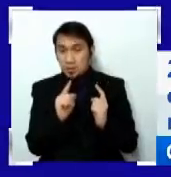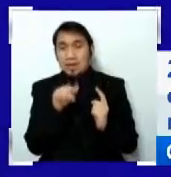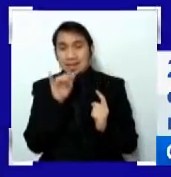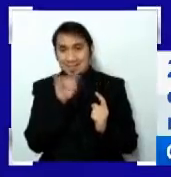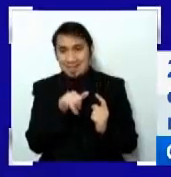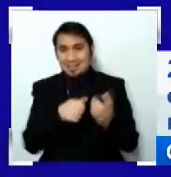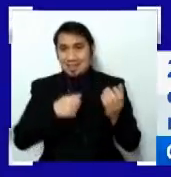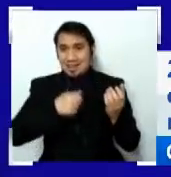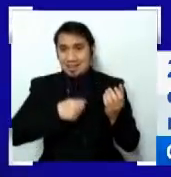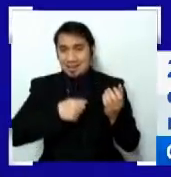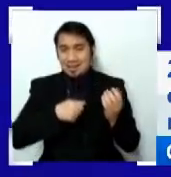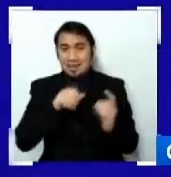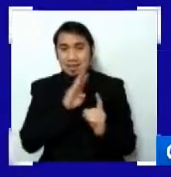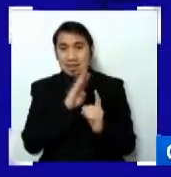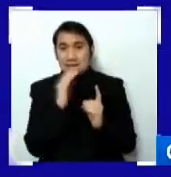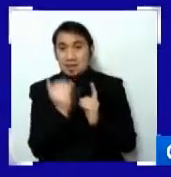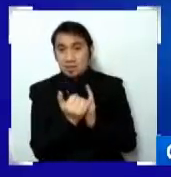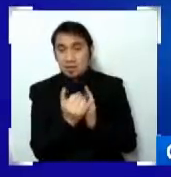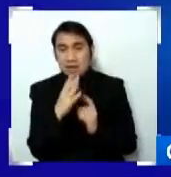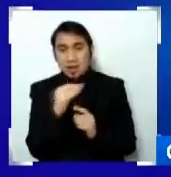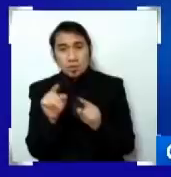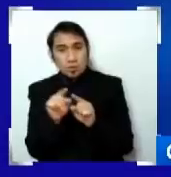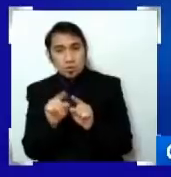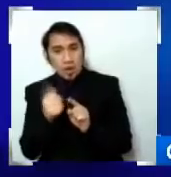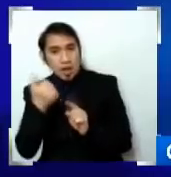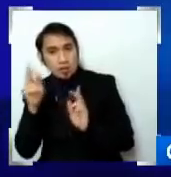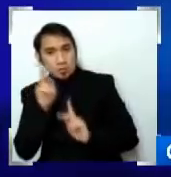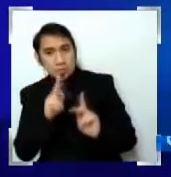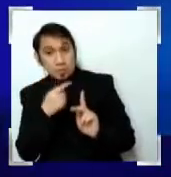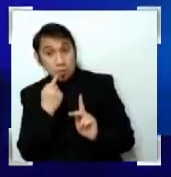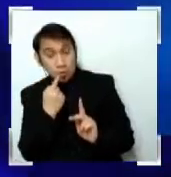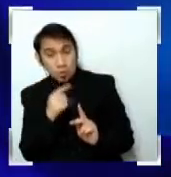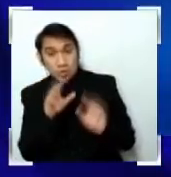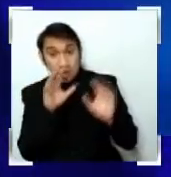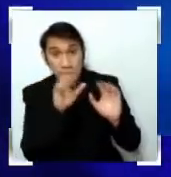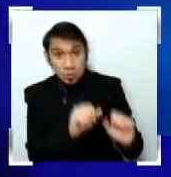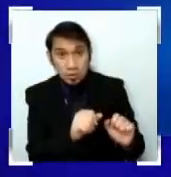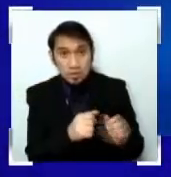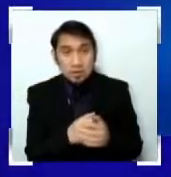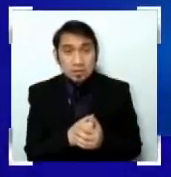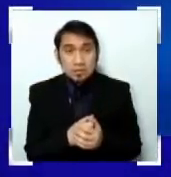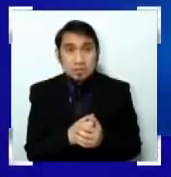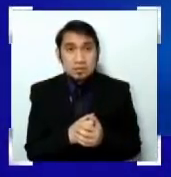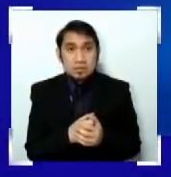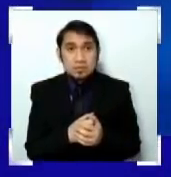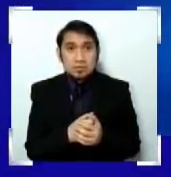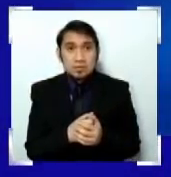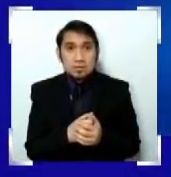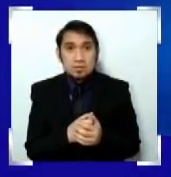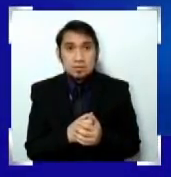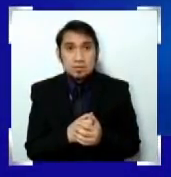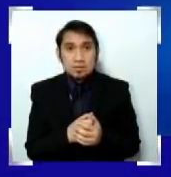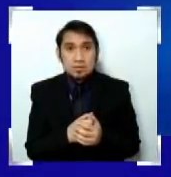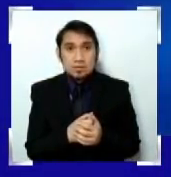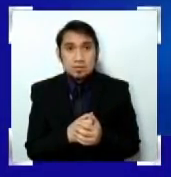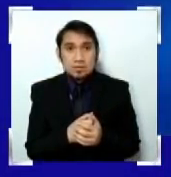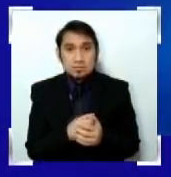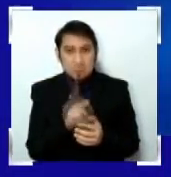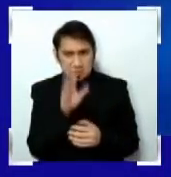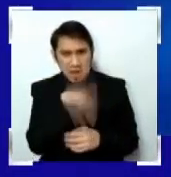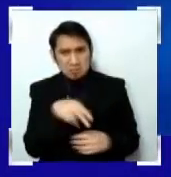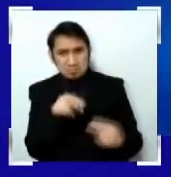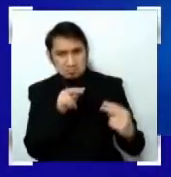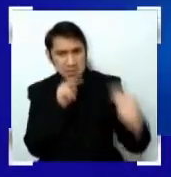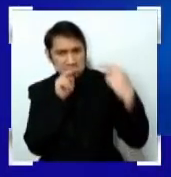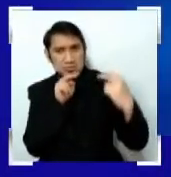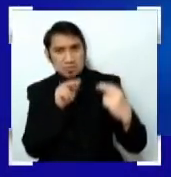pang sibilyan daw na nakahuli sa kanya. Uy! Yeah. Tingin dito, tingin. Anong